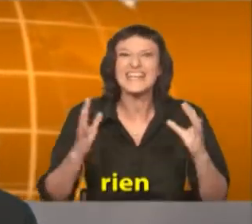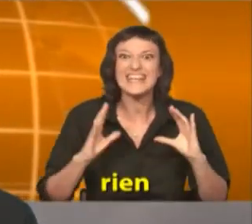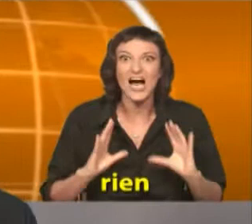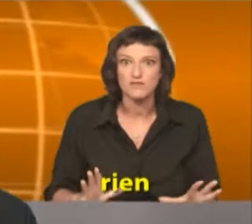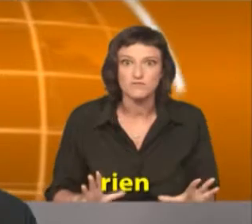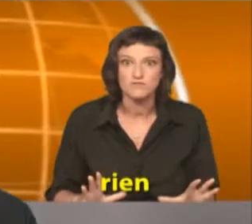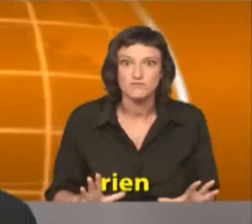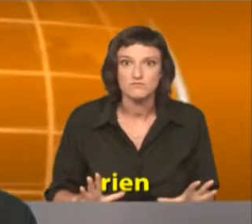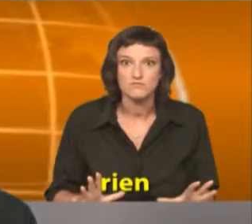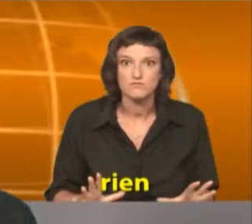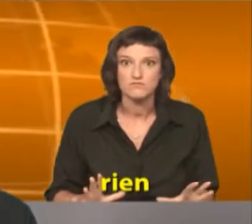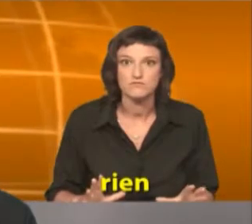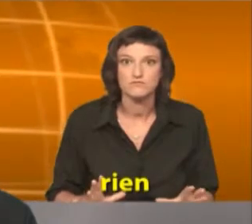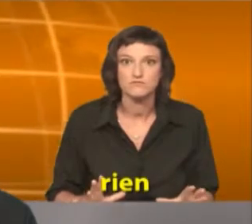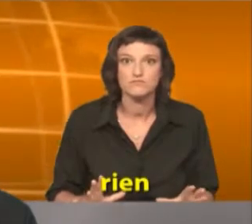Rien.